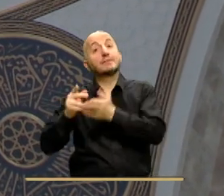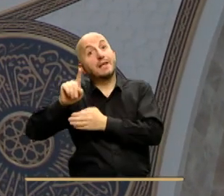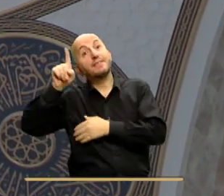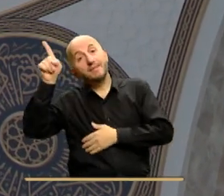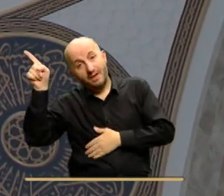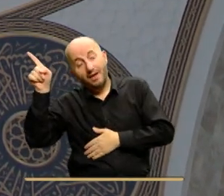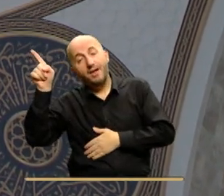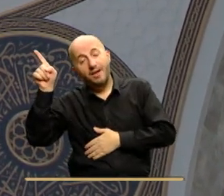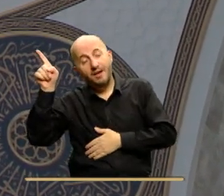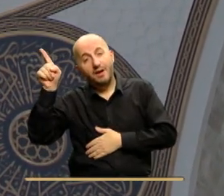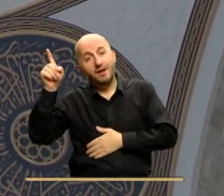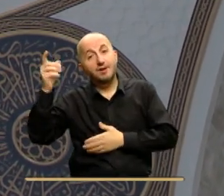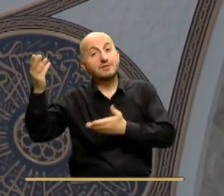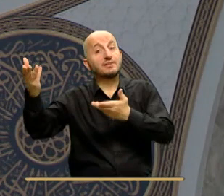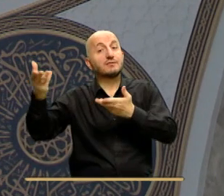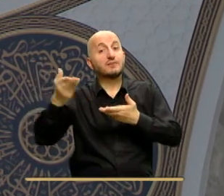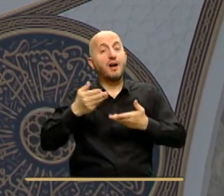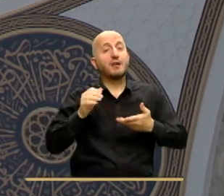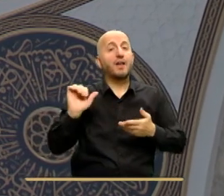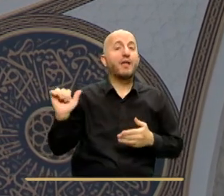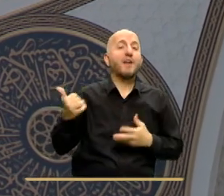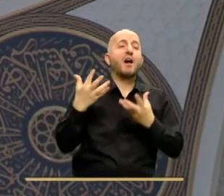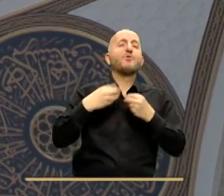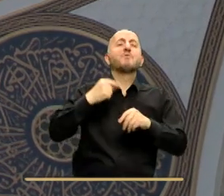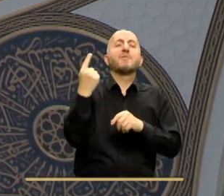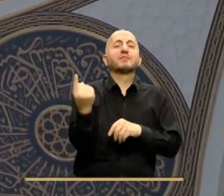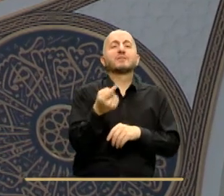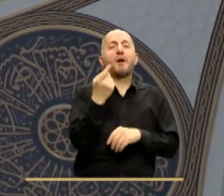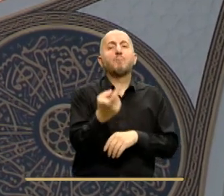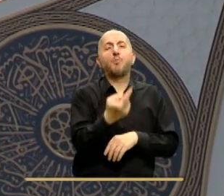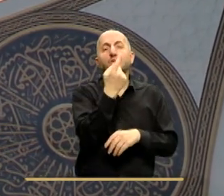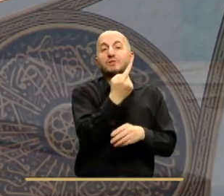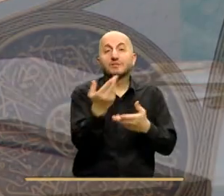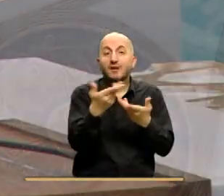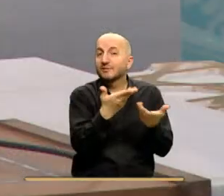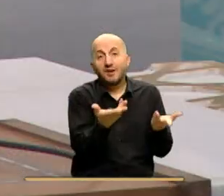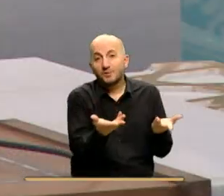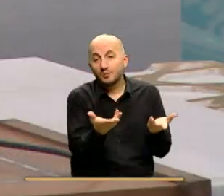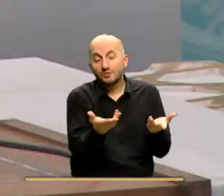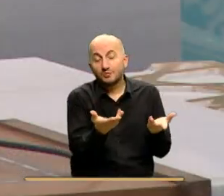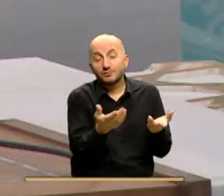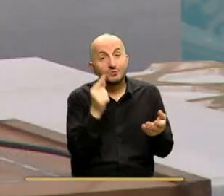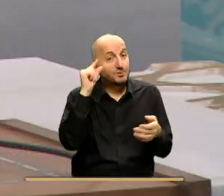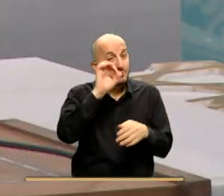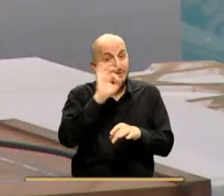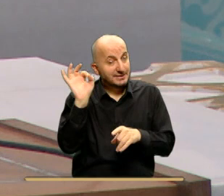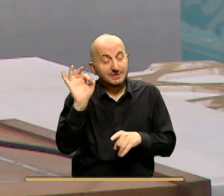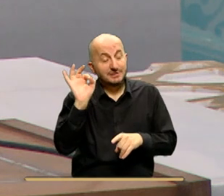da çağrılmaya değer olmayan bir şeye davet ediyorsunuz. Kuşku yok